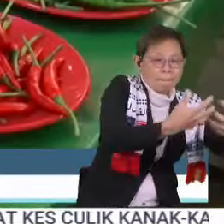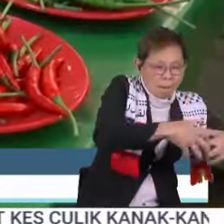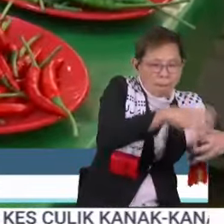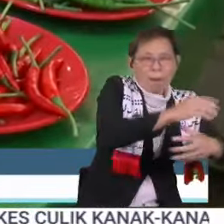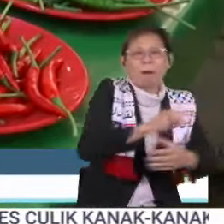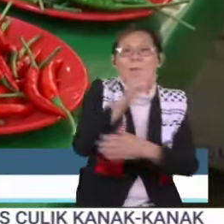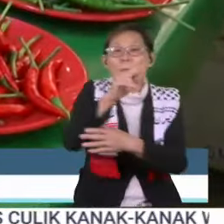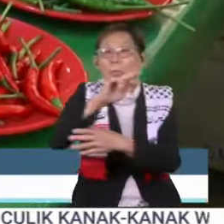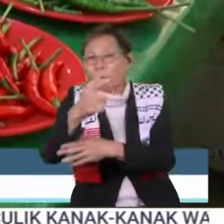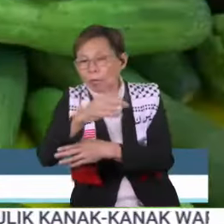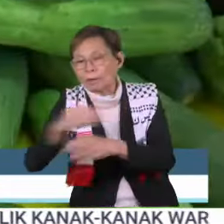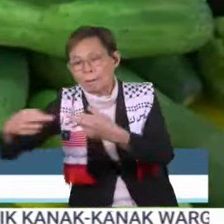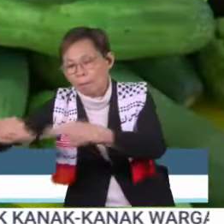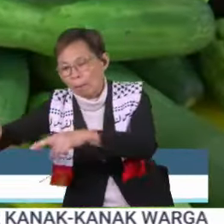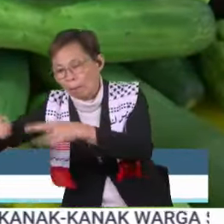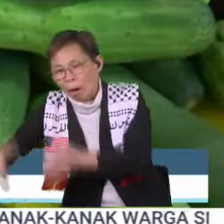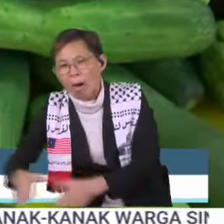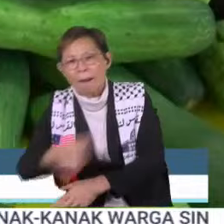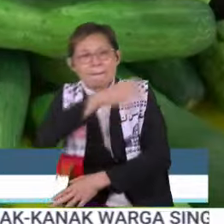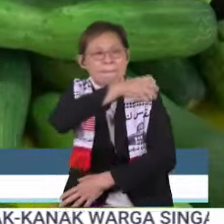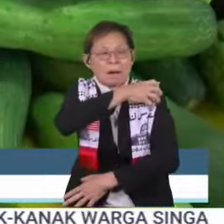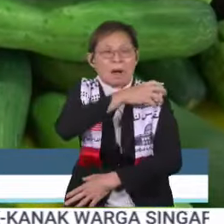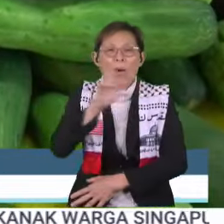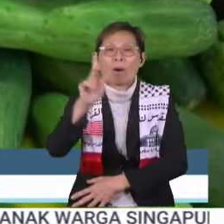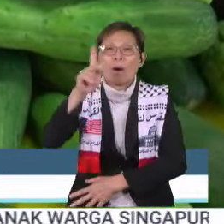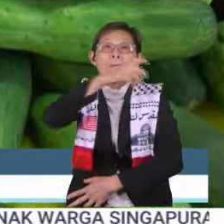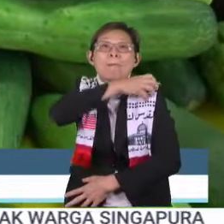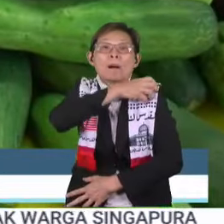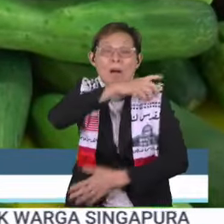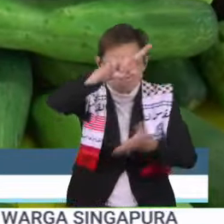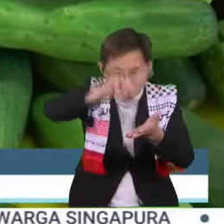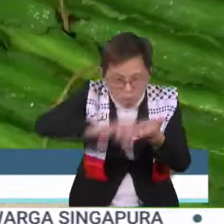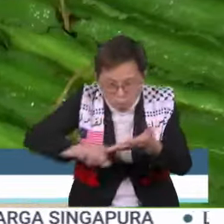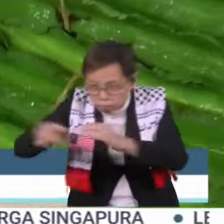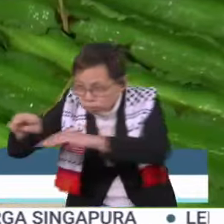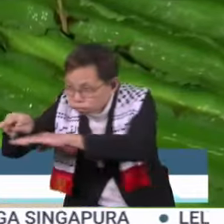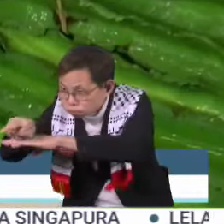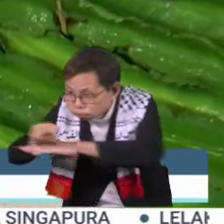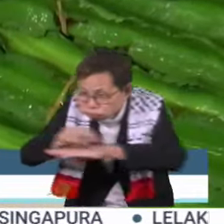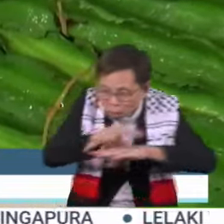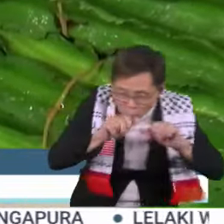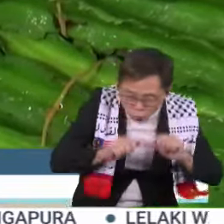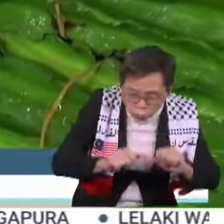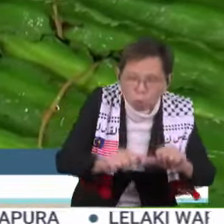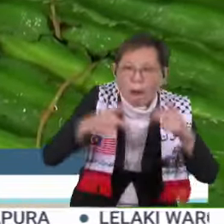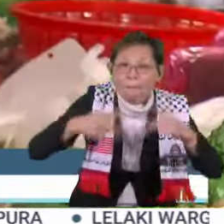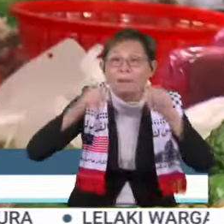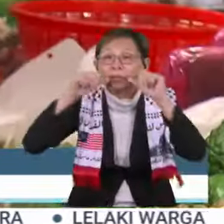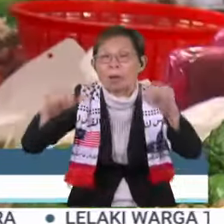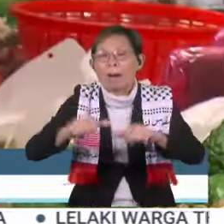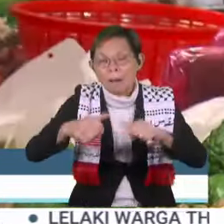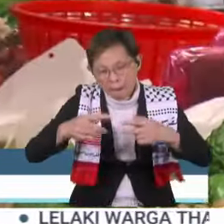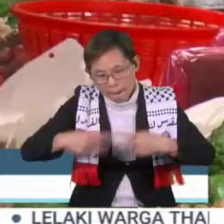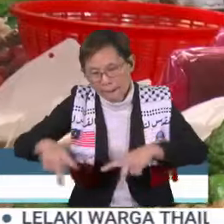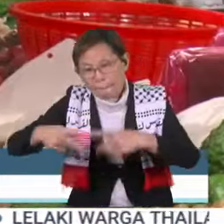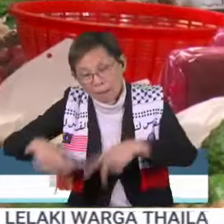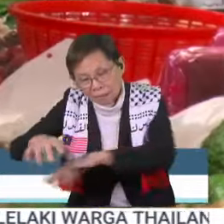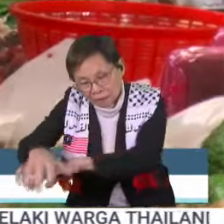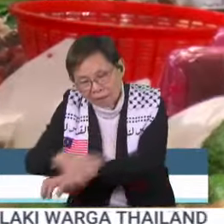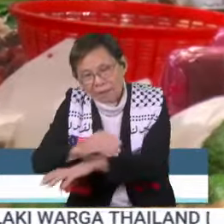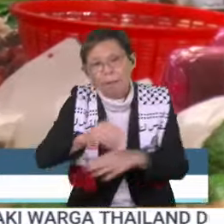peruncit. Pegawai penguatkuasa KPDN di seluruh negara akan melaksana pemeriksaan dan pemantauan secara berterusan di pasar awam, pasar tani dan pusat beli